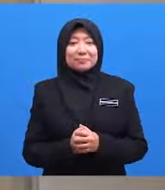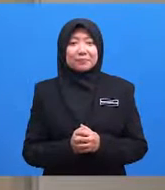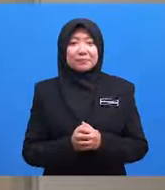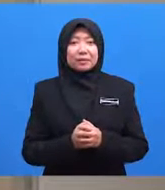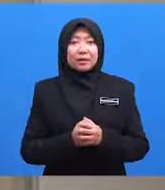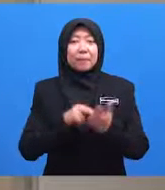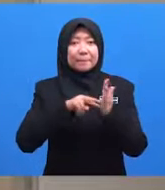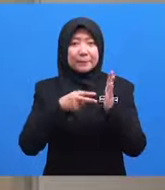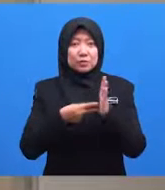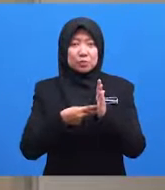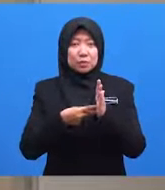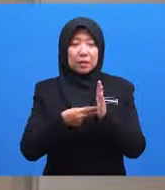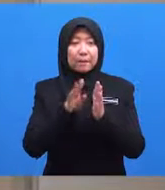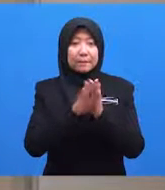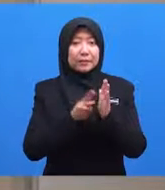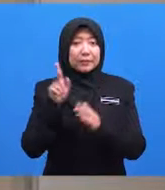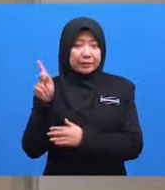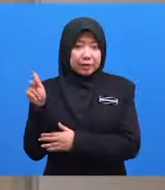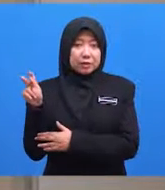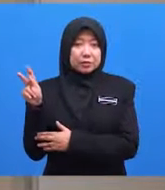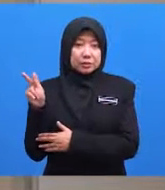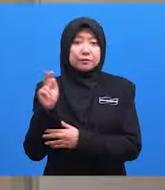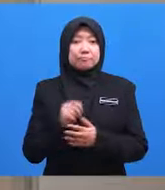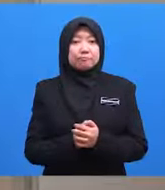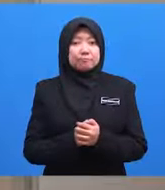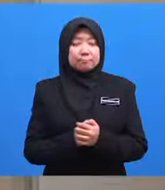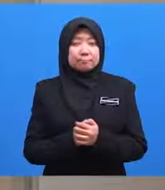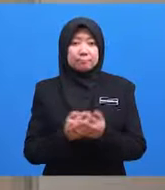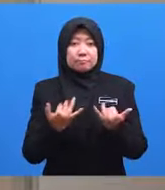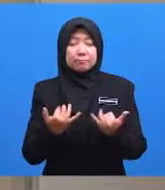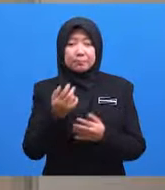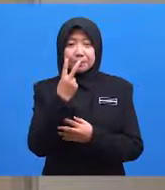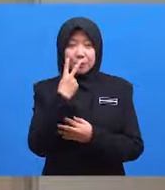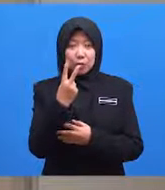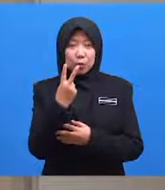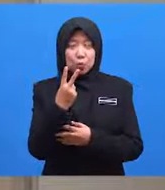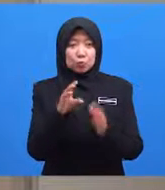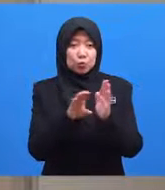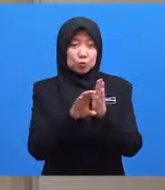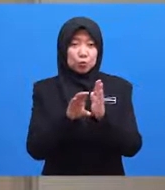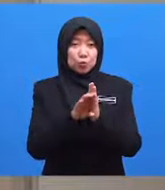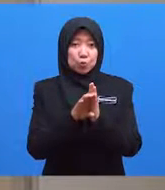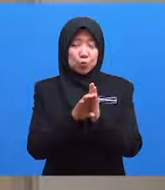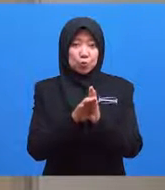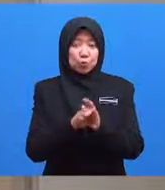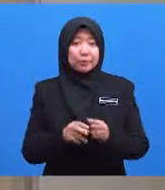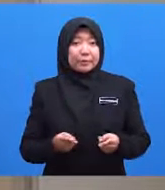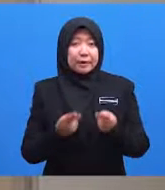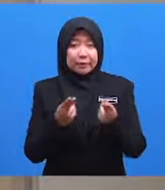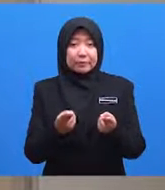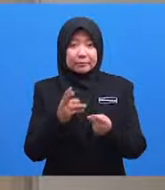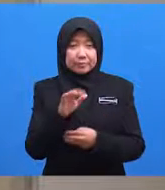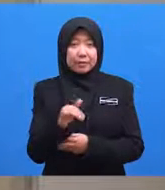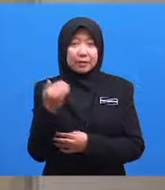Farinaceous bermaksud berkanji. Mari kita lihat beberapa contoh hidangan yang